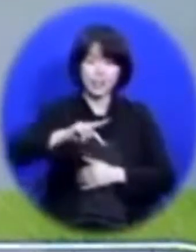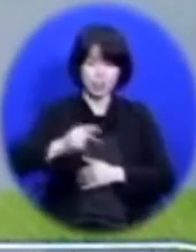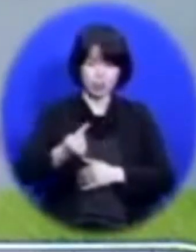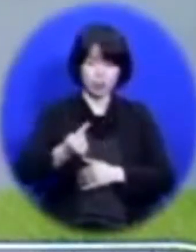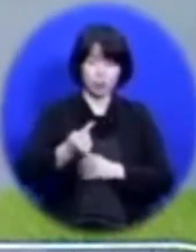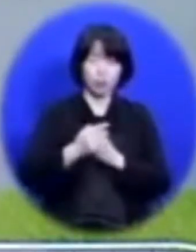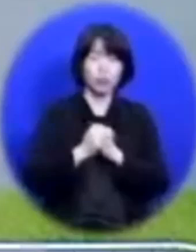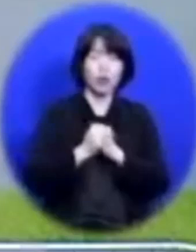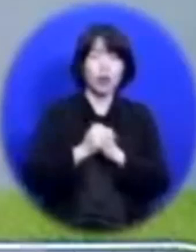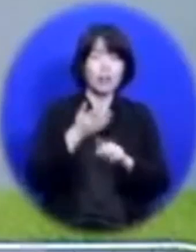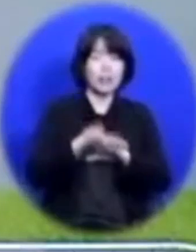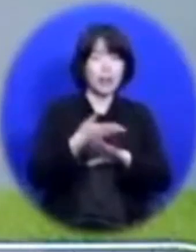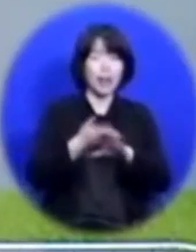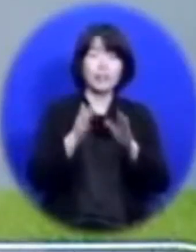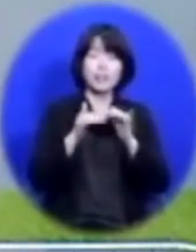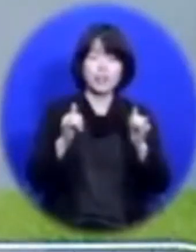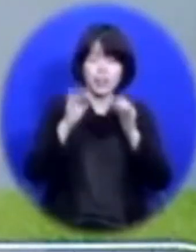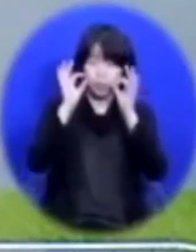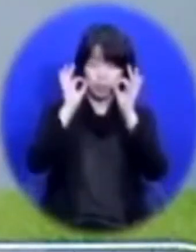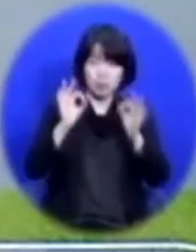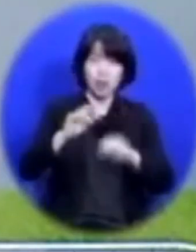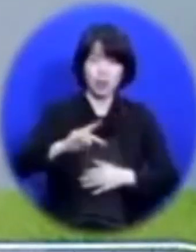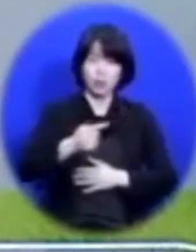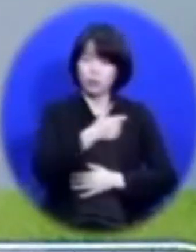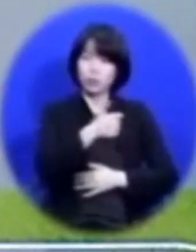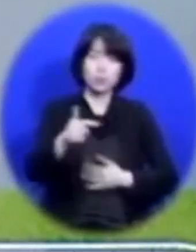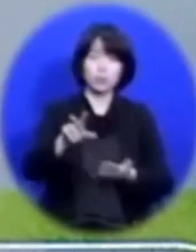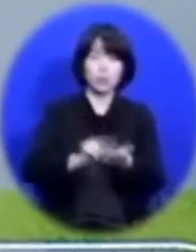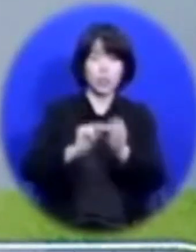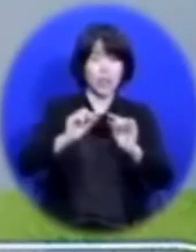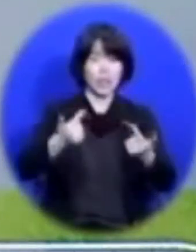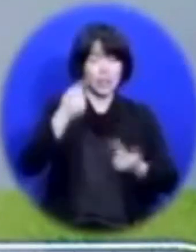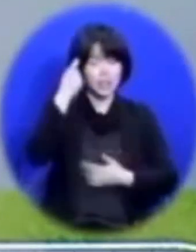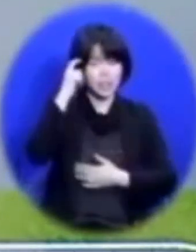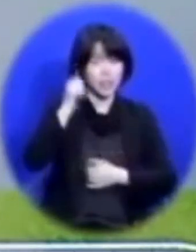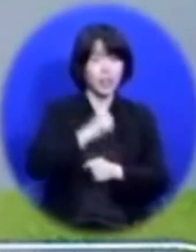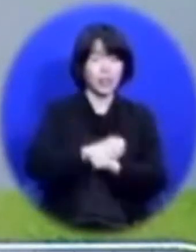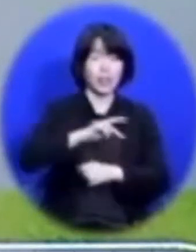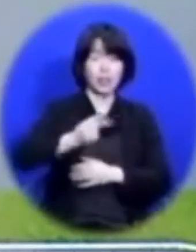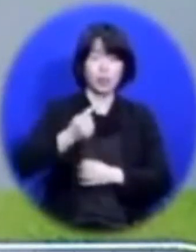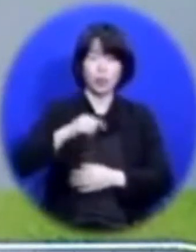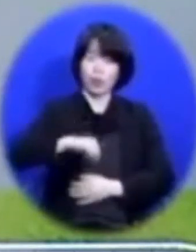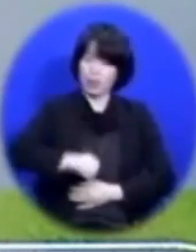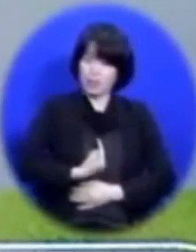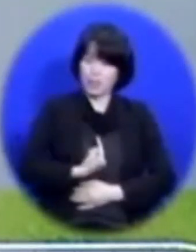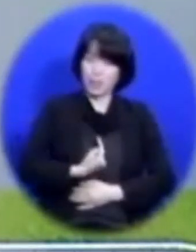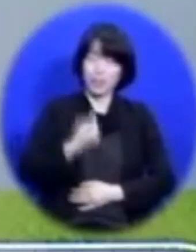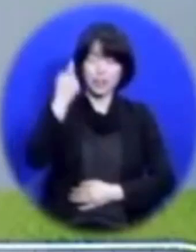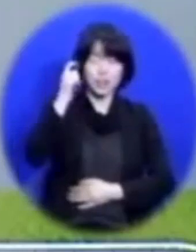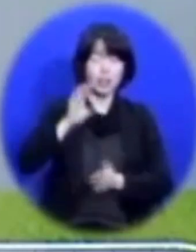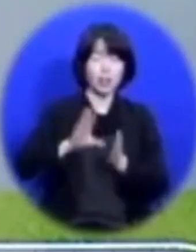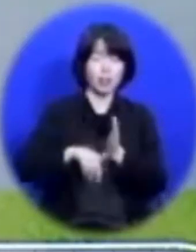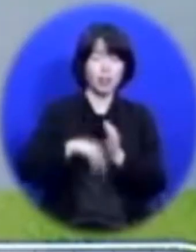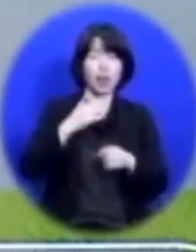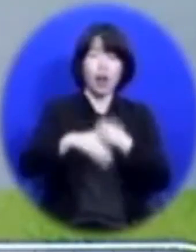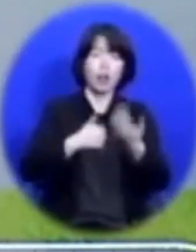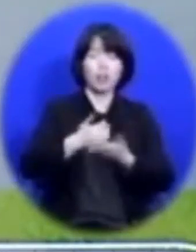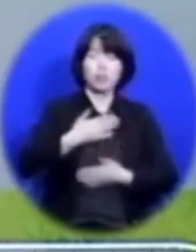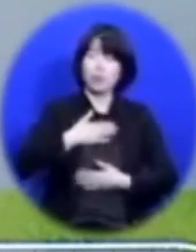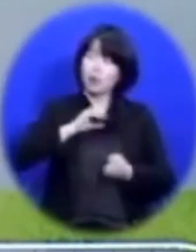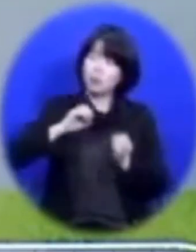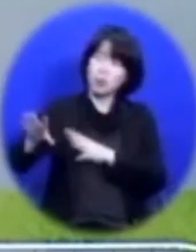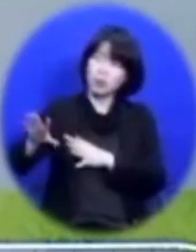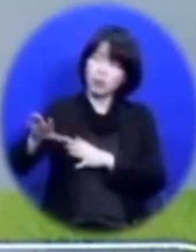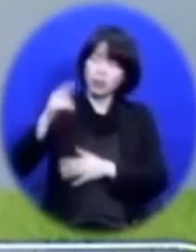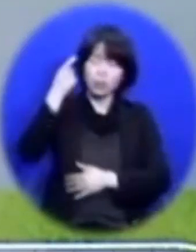, 다른사람들이 대수롭지않게여길지라도,개인이 "하나님이나를버리셨나